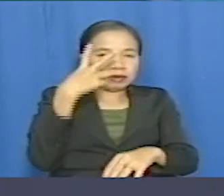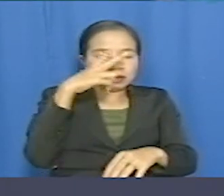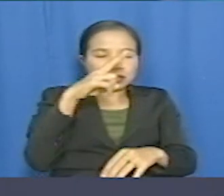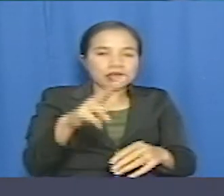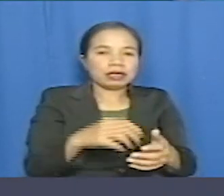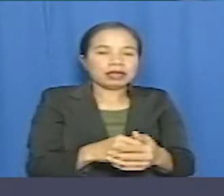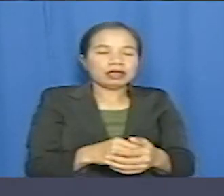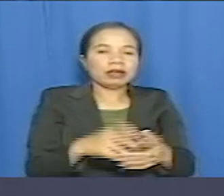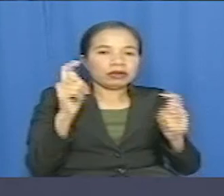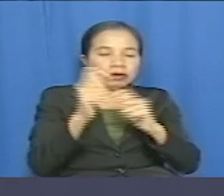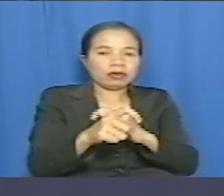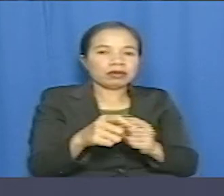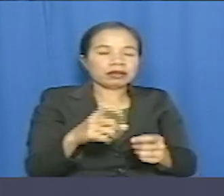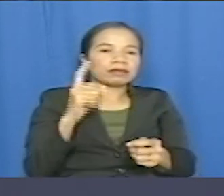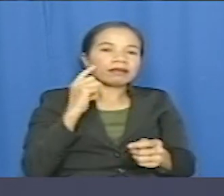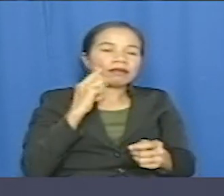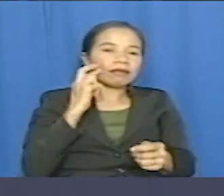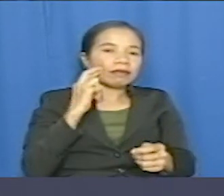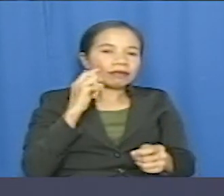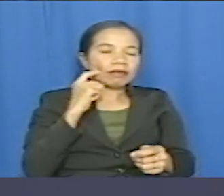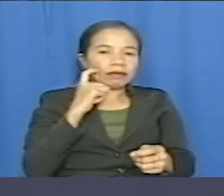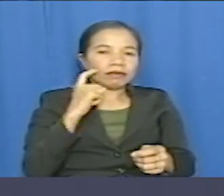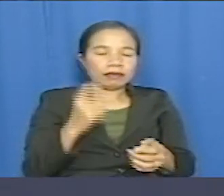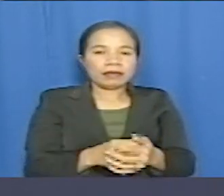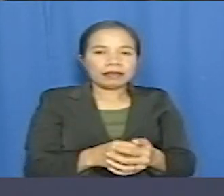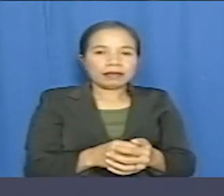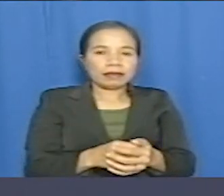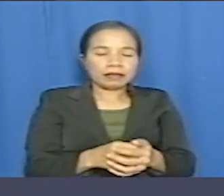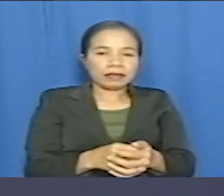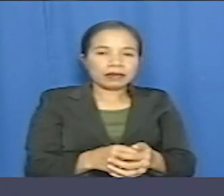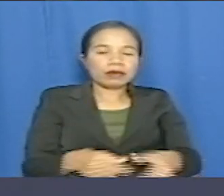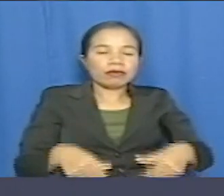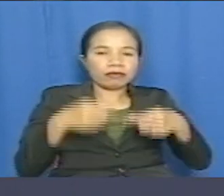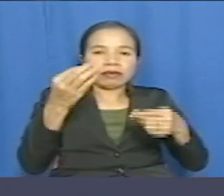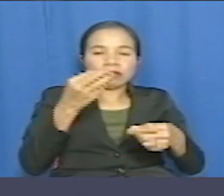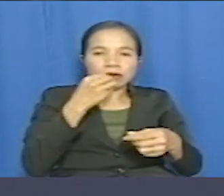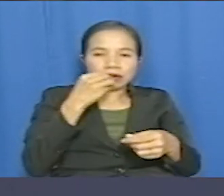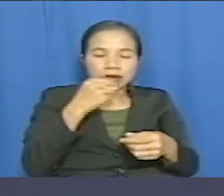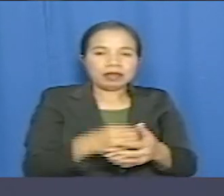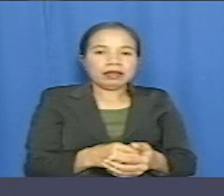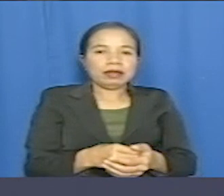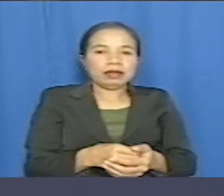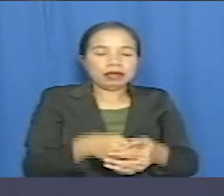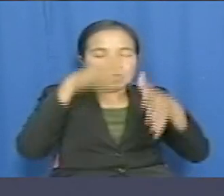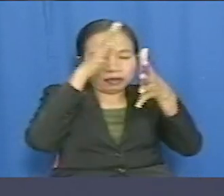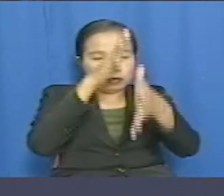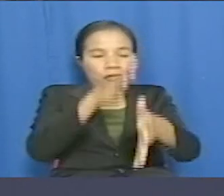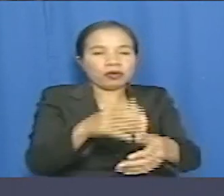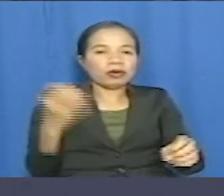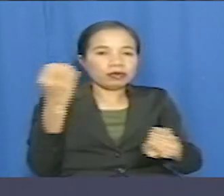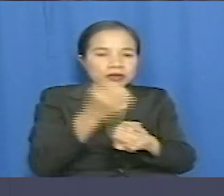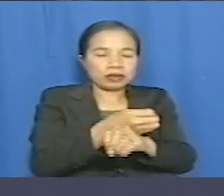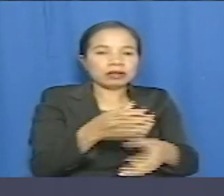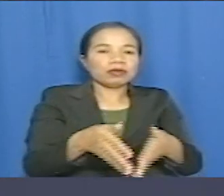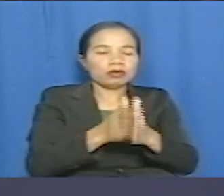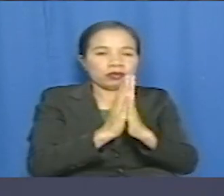troka bua malus tuan ho bua malus fon no mos seka ka fohan matibian ho ni objektifu atu fusu